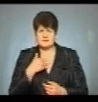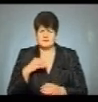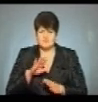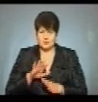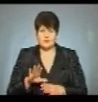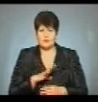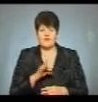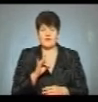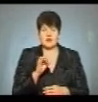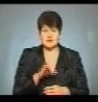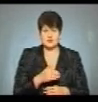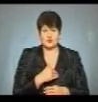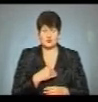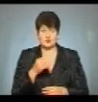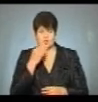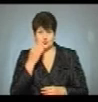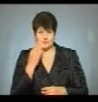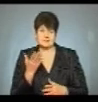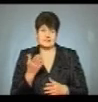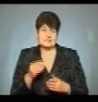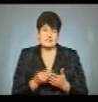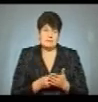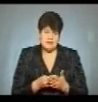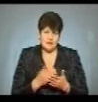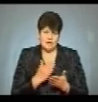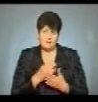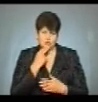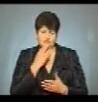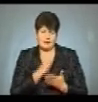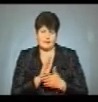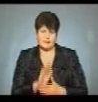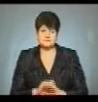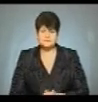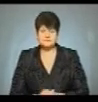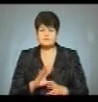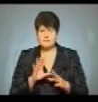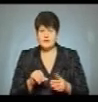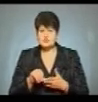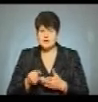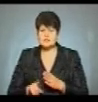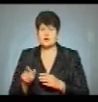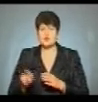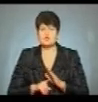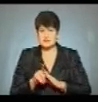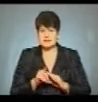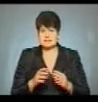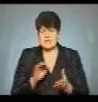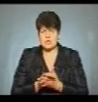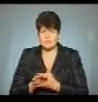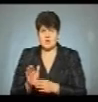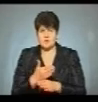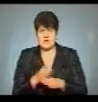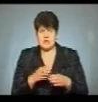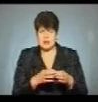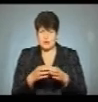був рис, хочуть з цукром, сметаною, даємо, ну, продукти є. Позаду мене учасники вже розпочали знайомитися. Сьогодні їх також розподілять по